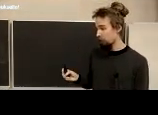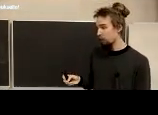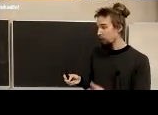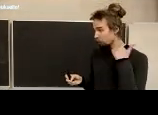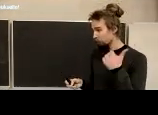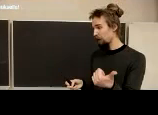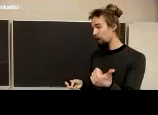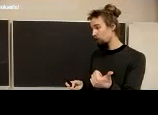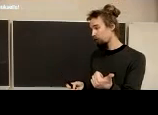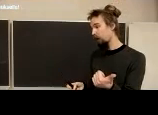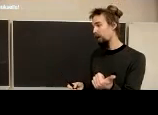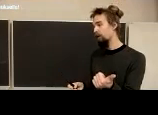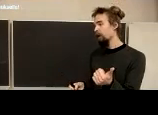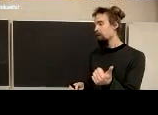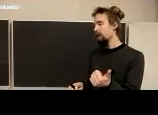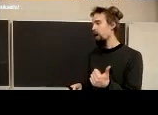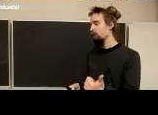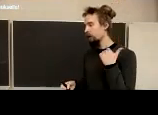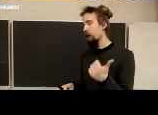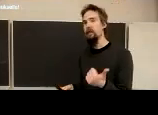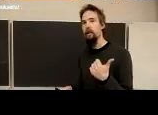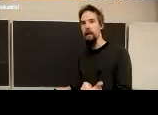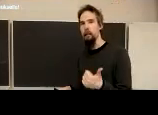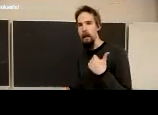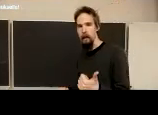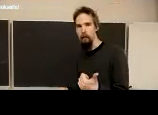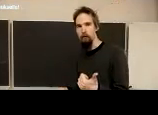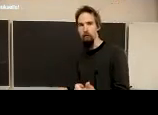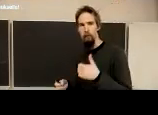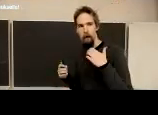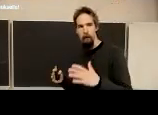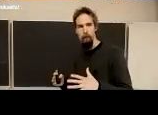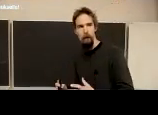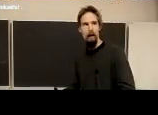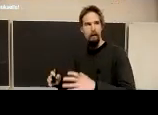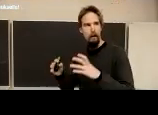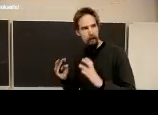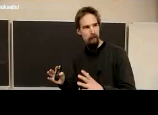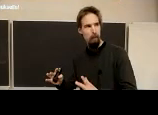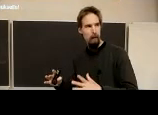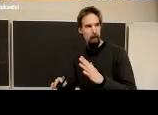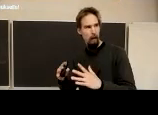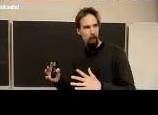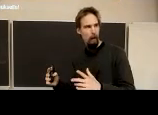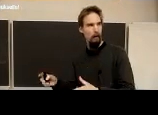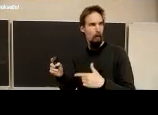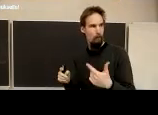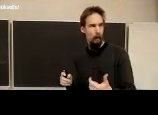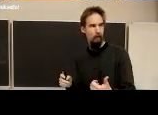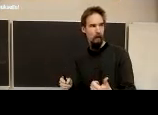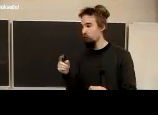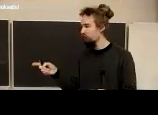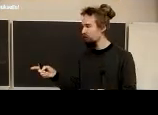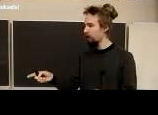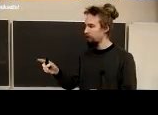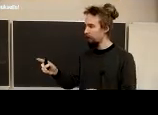paljon. Yksi, minkä haluan nostaa, että mikä on set and settingin merkitys? Kuinka paljon psykedeelit itsessään parantaa arvoja ja kuinka paljon